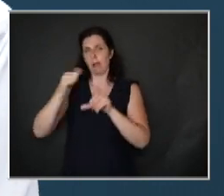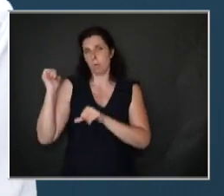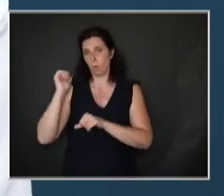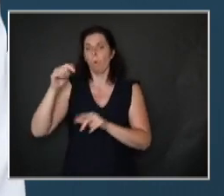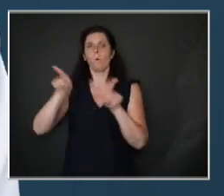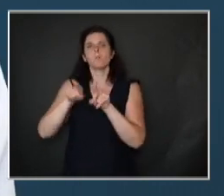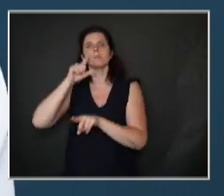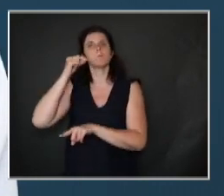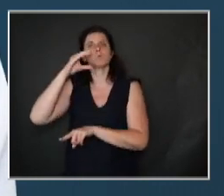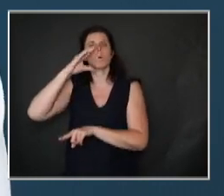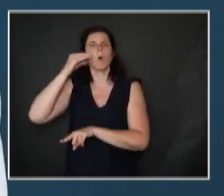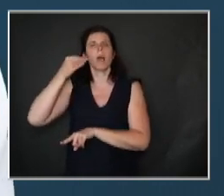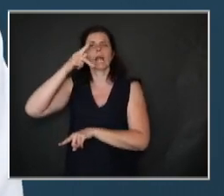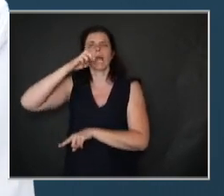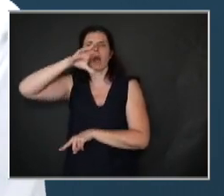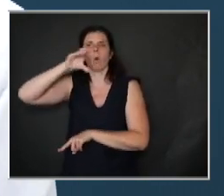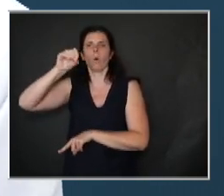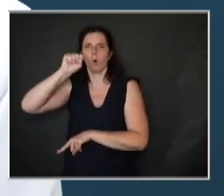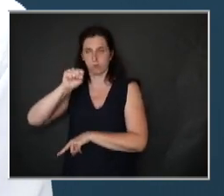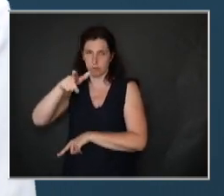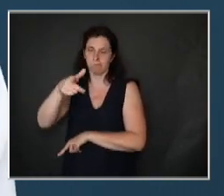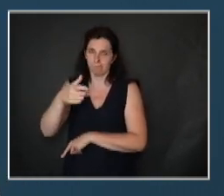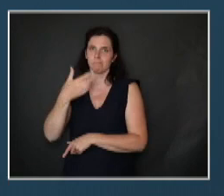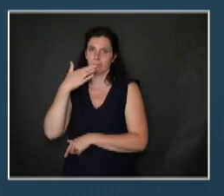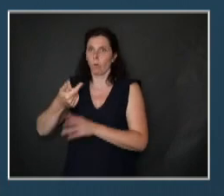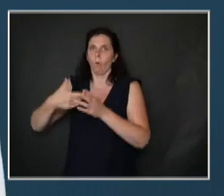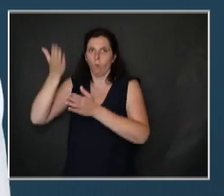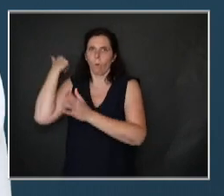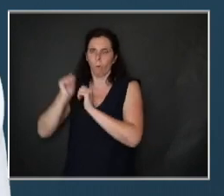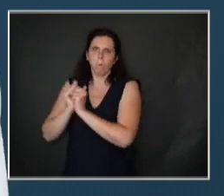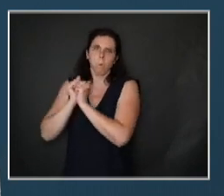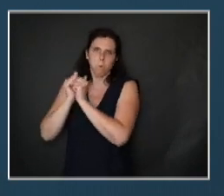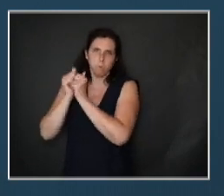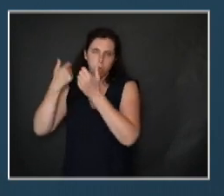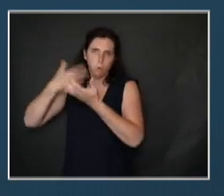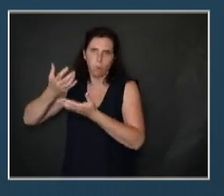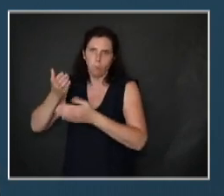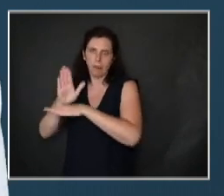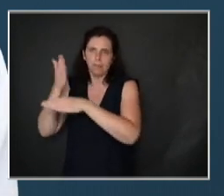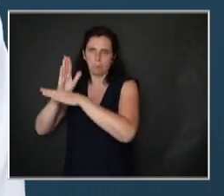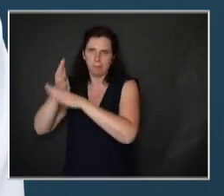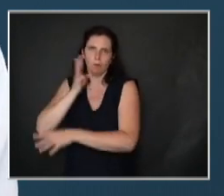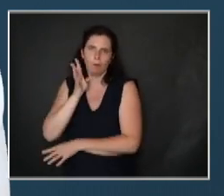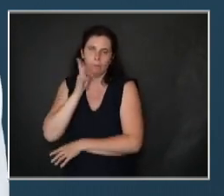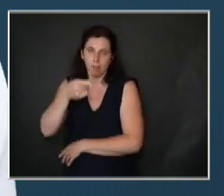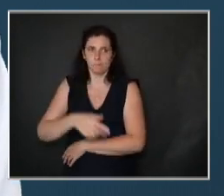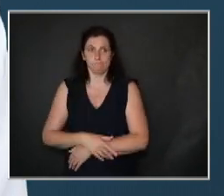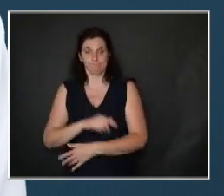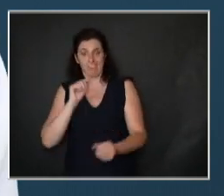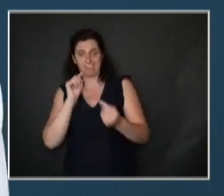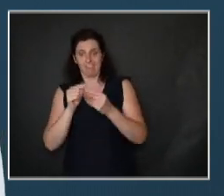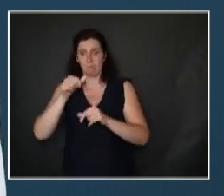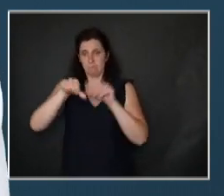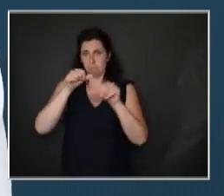Quéros, vieux compagnon de route également dans ses exposés. Et pourquoi le mal de dos? Parce que tu l'as dit, hein, mal